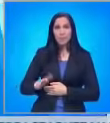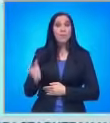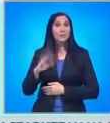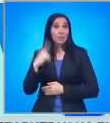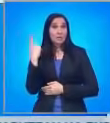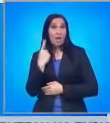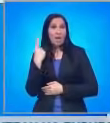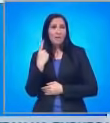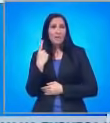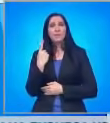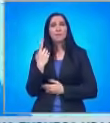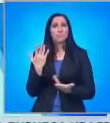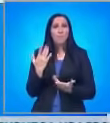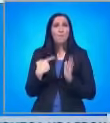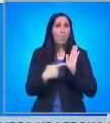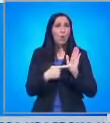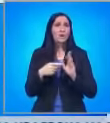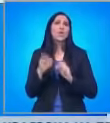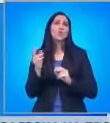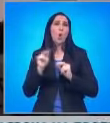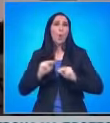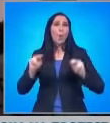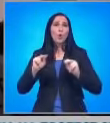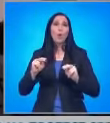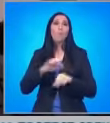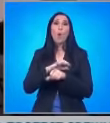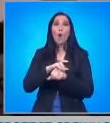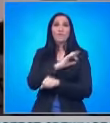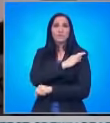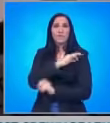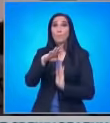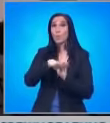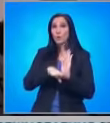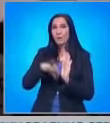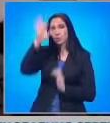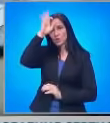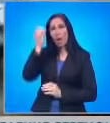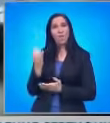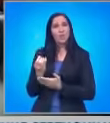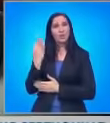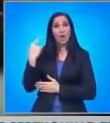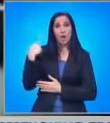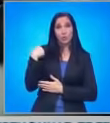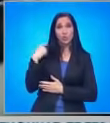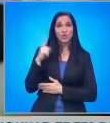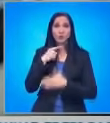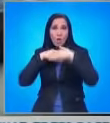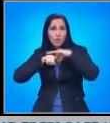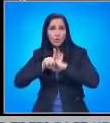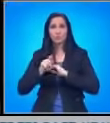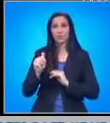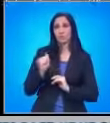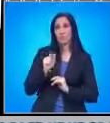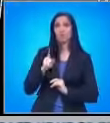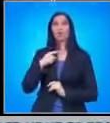след един импровизиран урок по COVID и ваксини. По програма ученикът в начален курс, чиято анонимност ще запазим